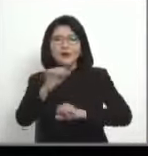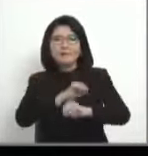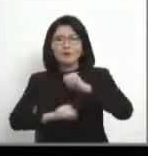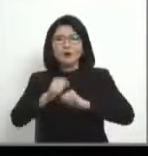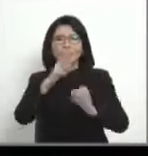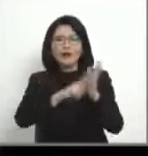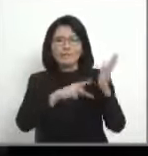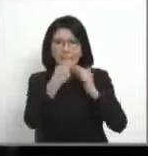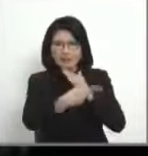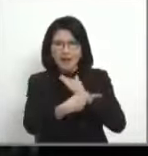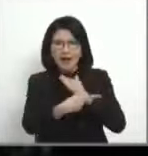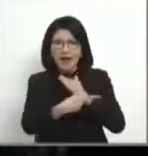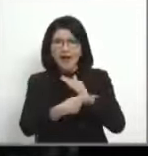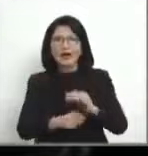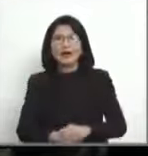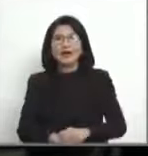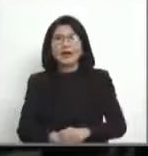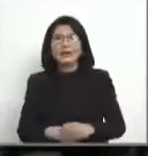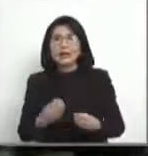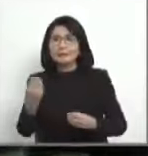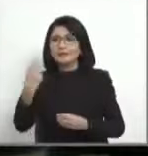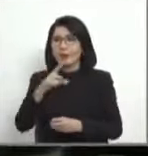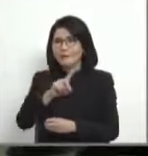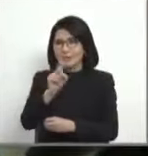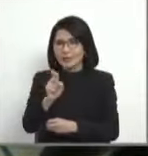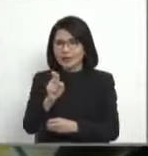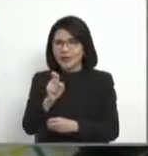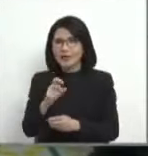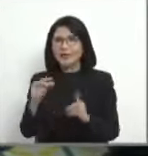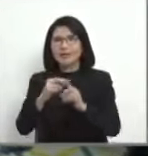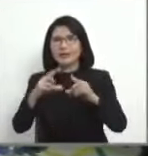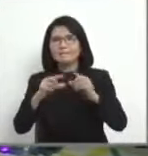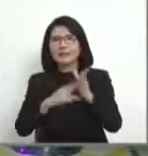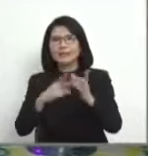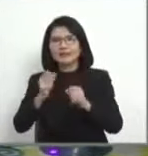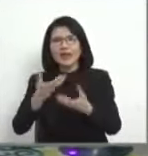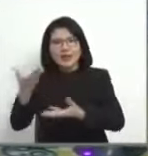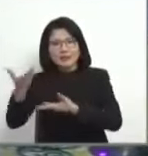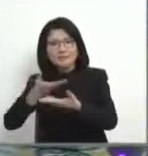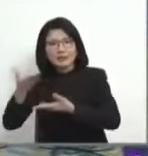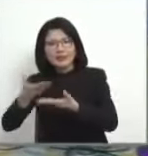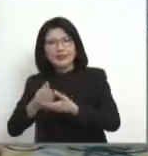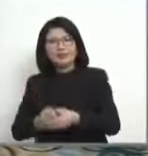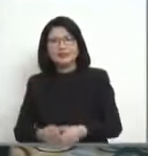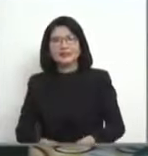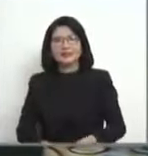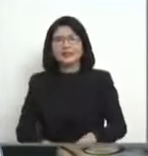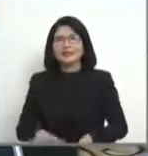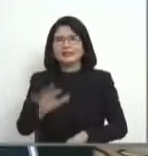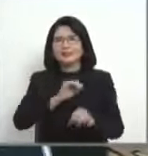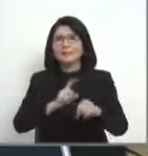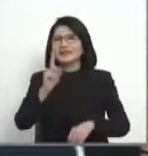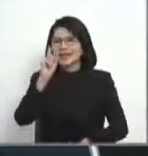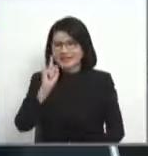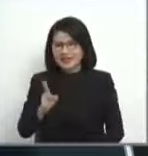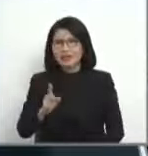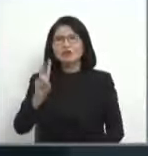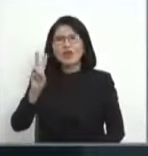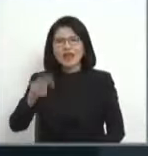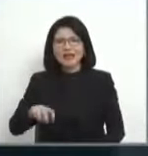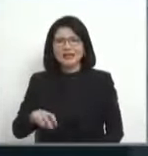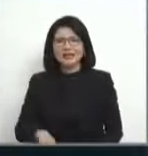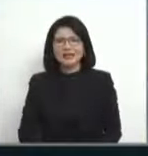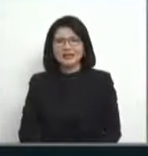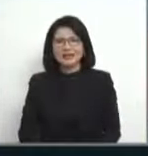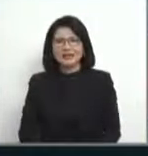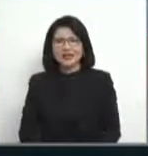kerja, kemudian menjawab pertanyaan dari panelis dan berinteraksi satu sama lain. Masih ada satu sesi lagi, kita